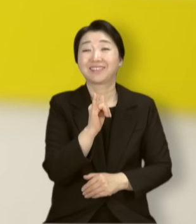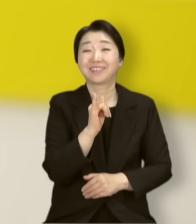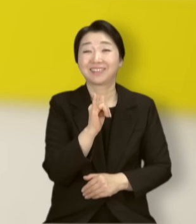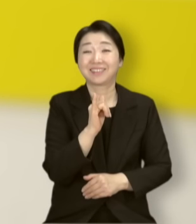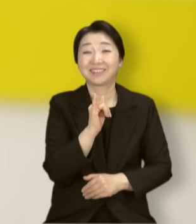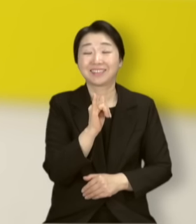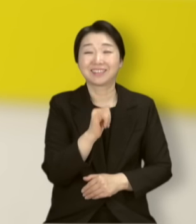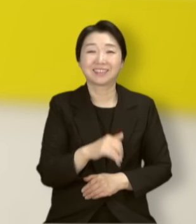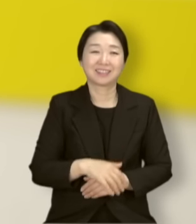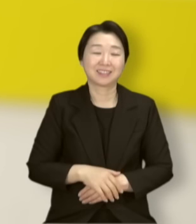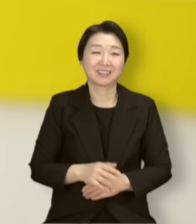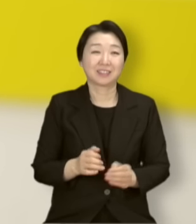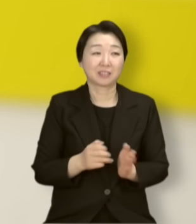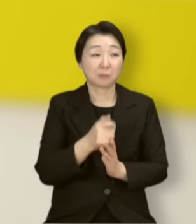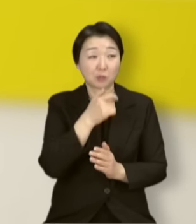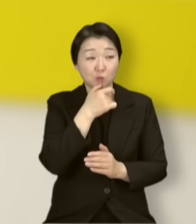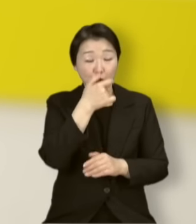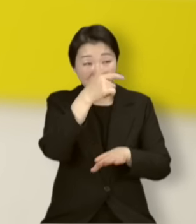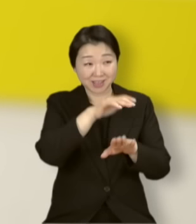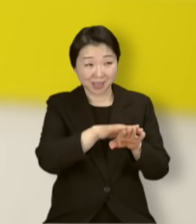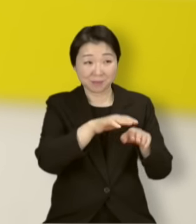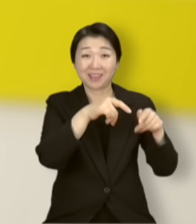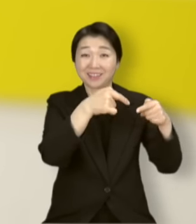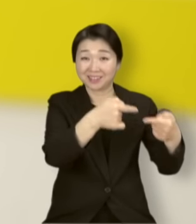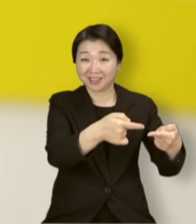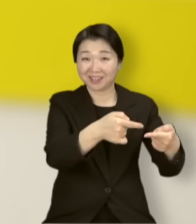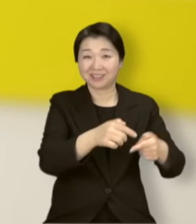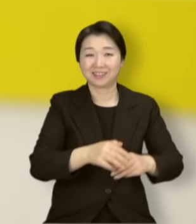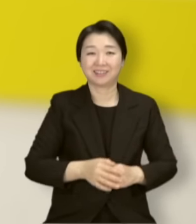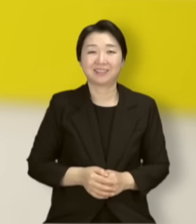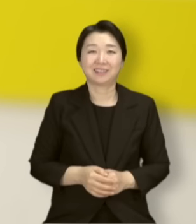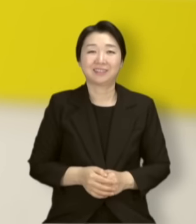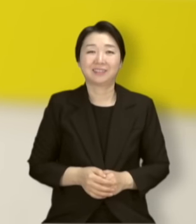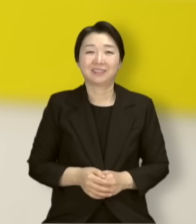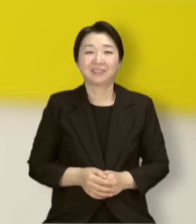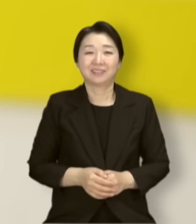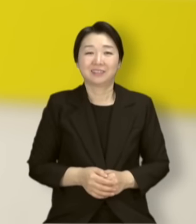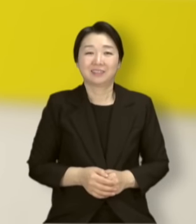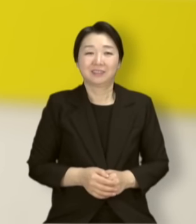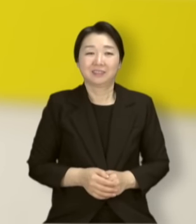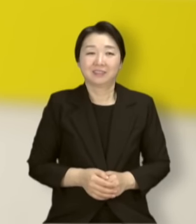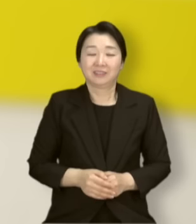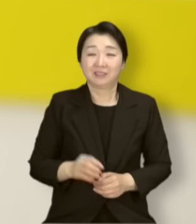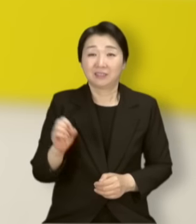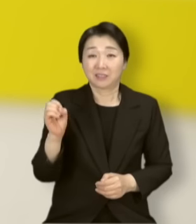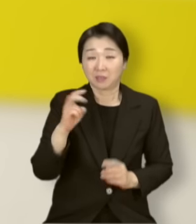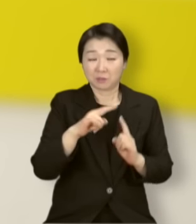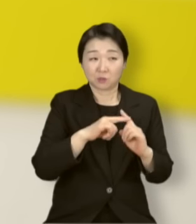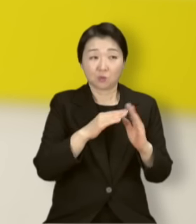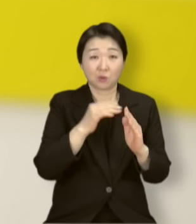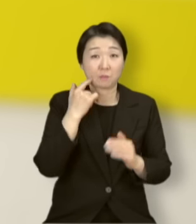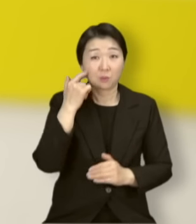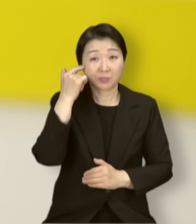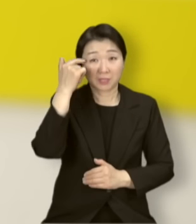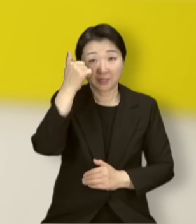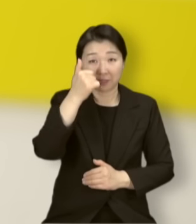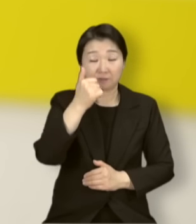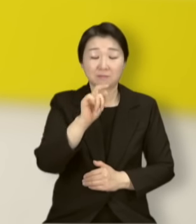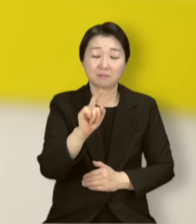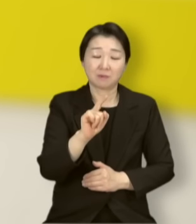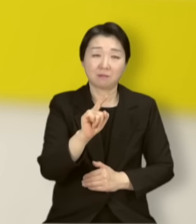교회를 저 수요일 날은 가고 뭐 그랬거든요. 네. 근데 갑자기 교회에서 목사님이